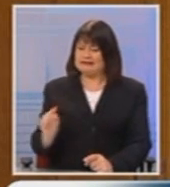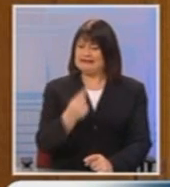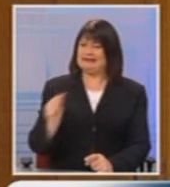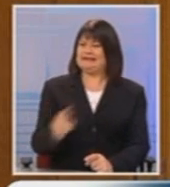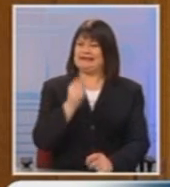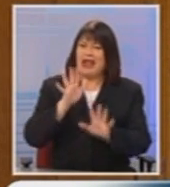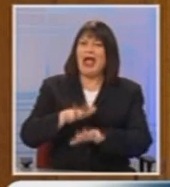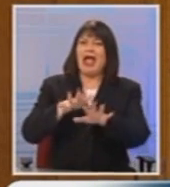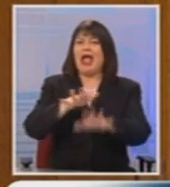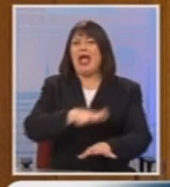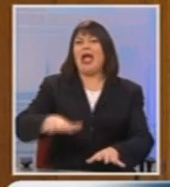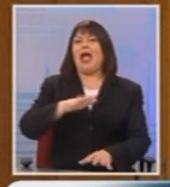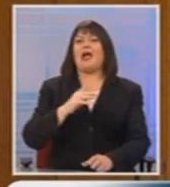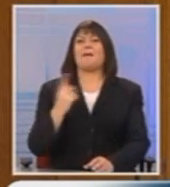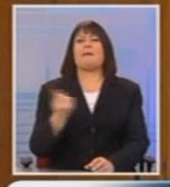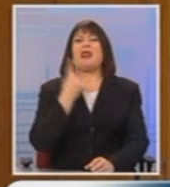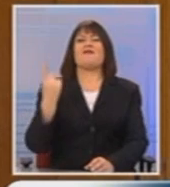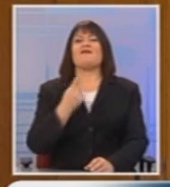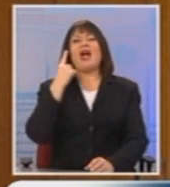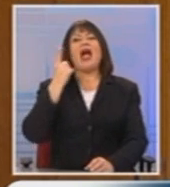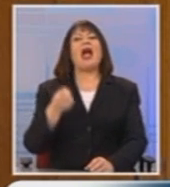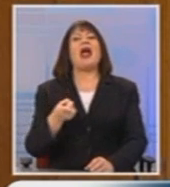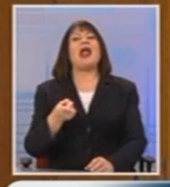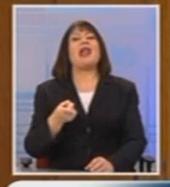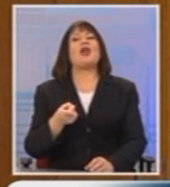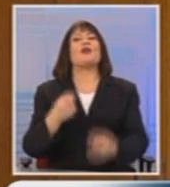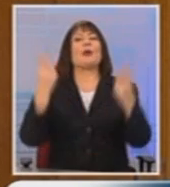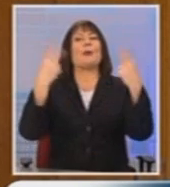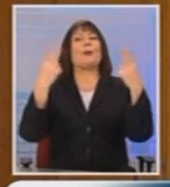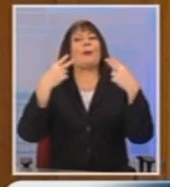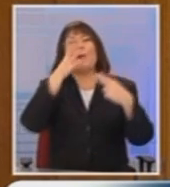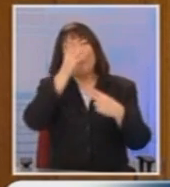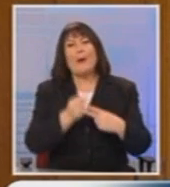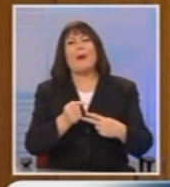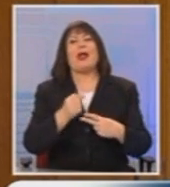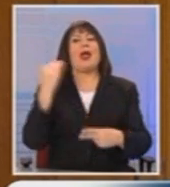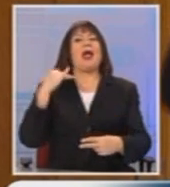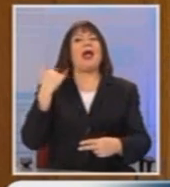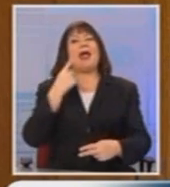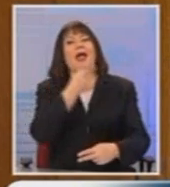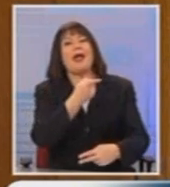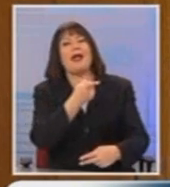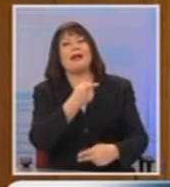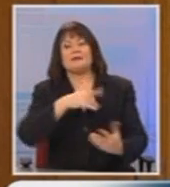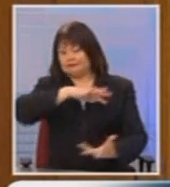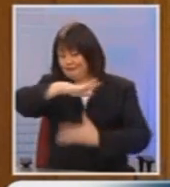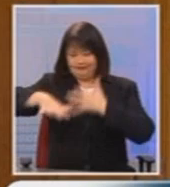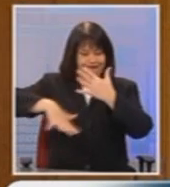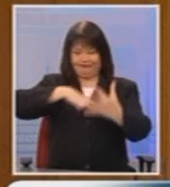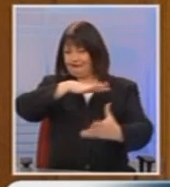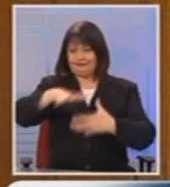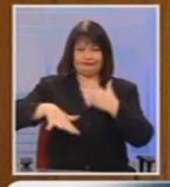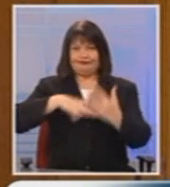διαδηλώσεις τις περιβαλλοντικές για το σχιστολιθικό αέριο στη Βουλγαρία και στη Ρουμανία. Μήλος δηλαδή, αυτή